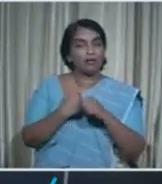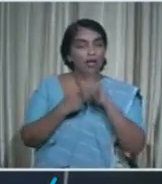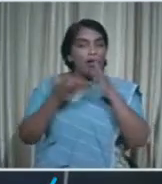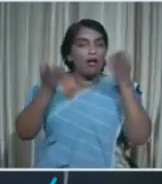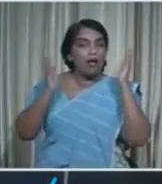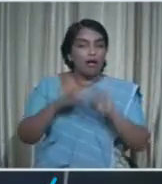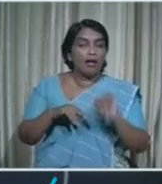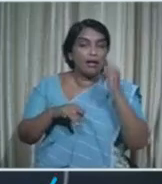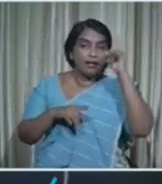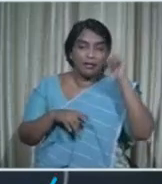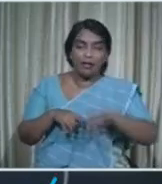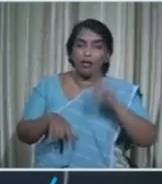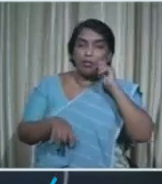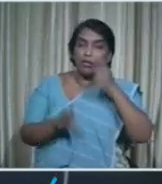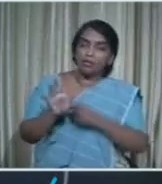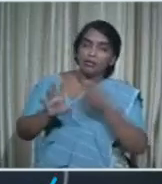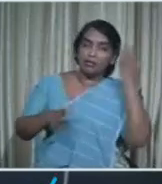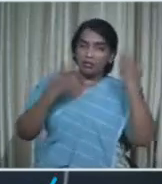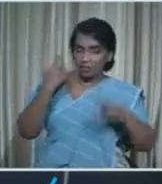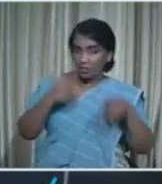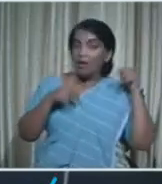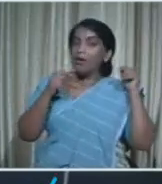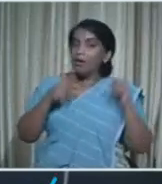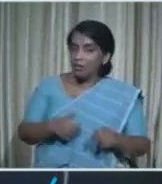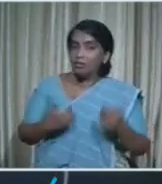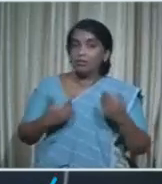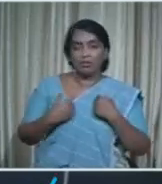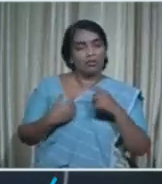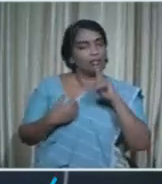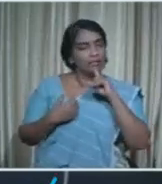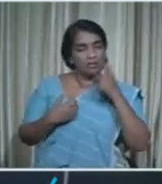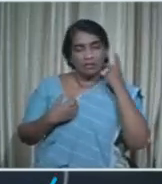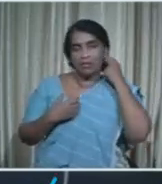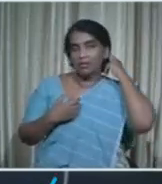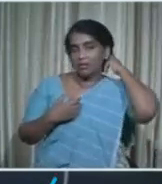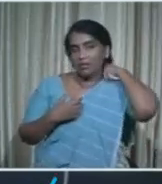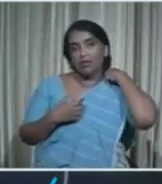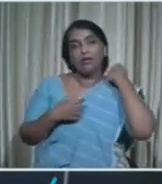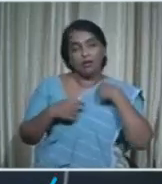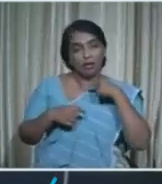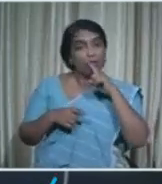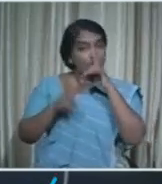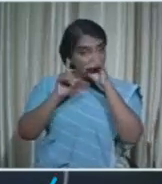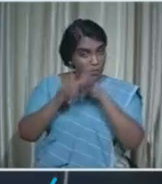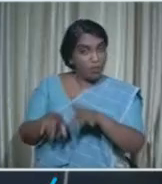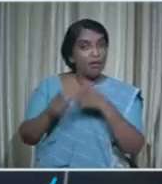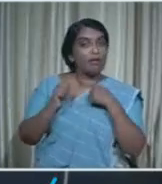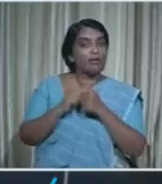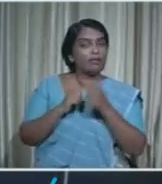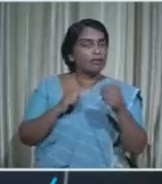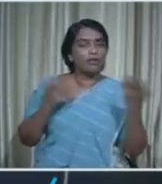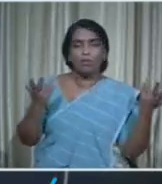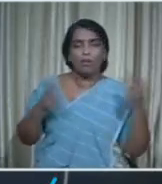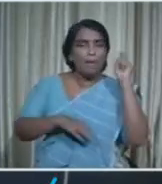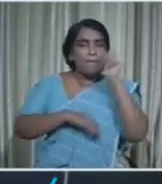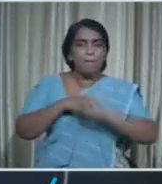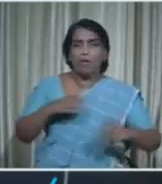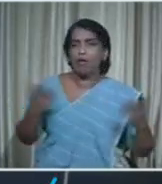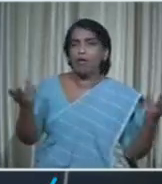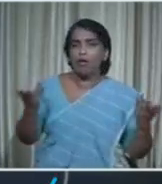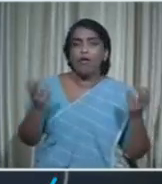हट दाह गातने कर गाता अदत्त अभी यहाने अदत्त अभी यहाँ अभी यतंट दे यहाँ को सलस्म